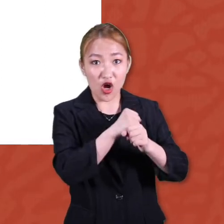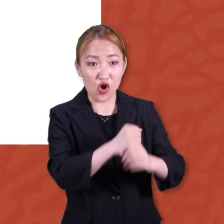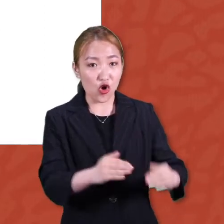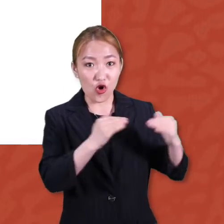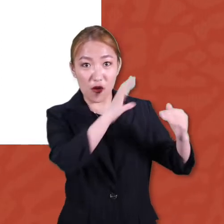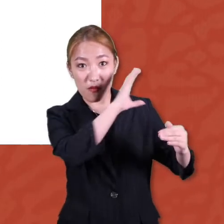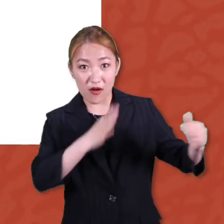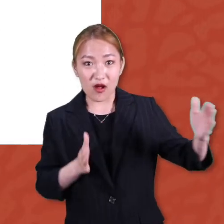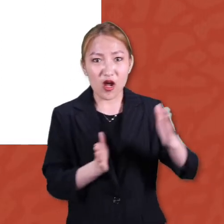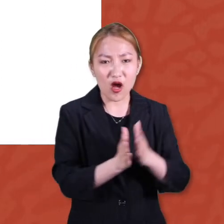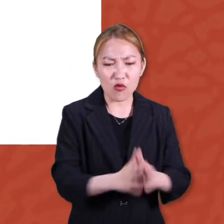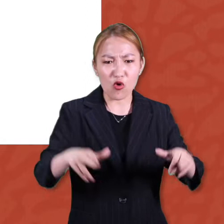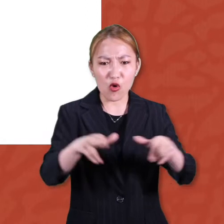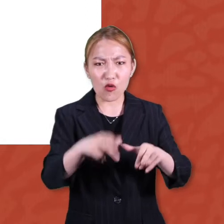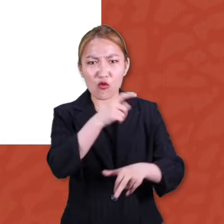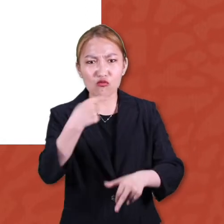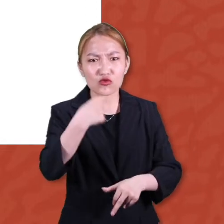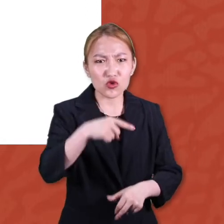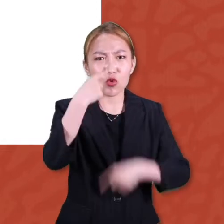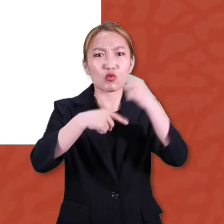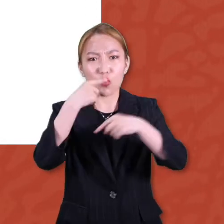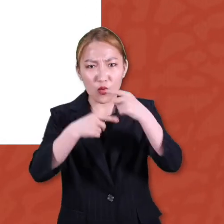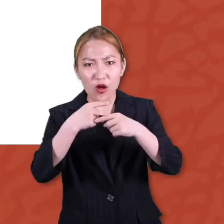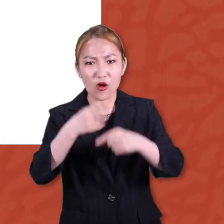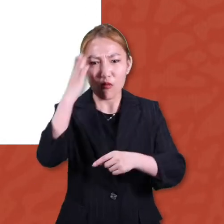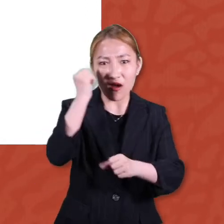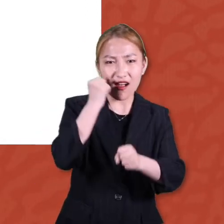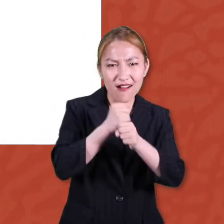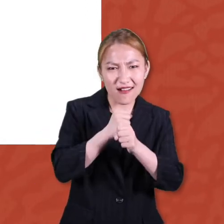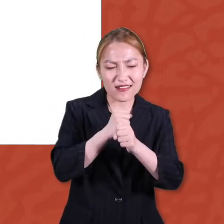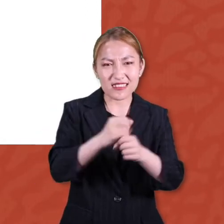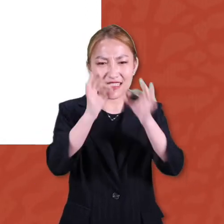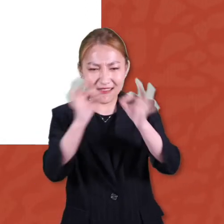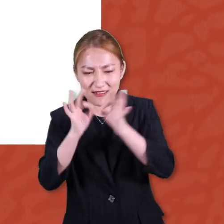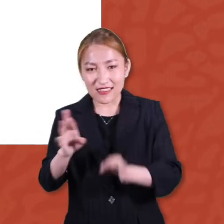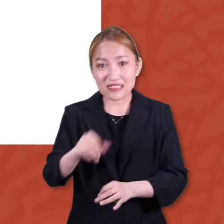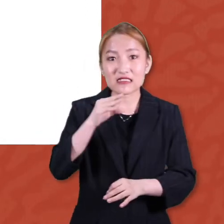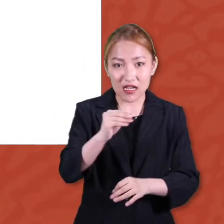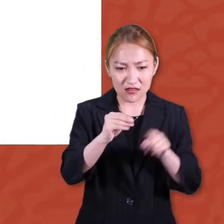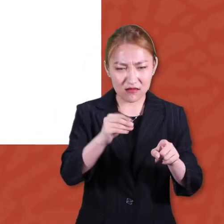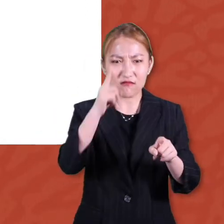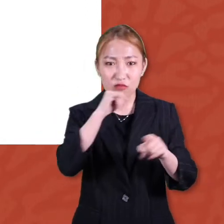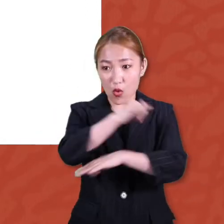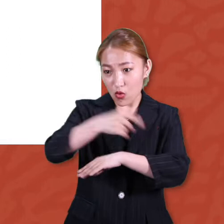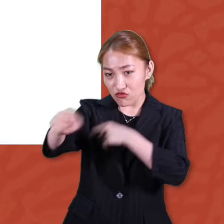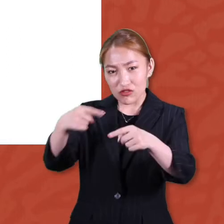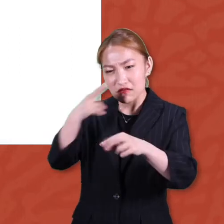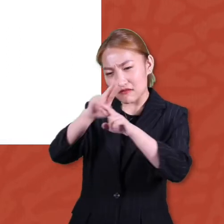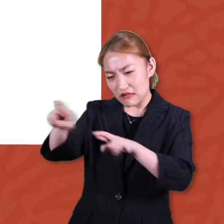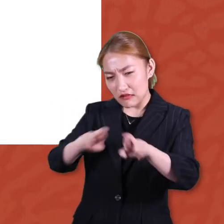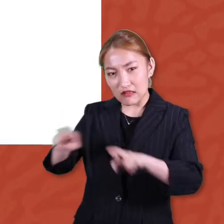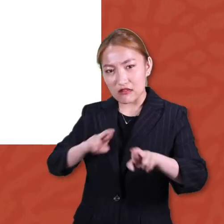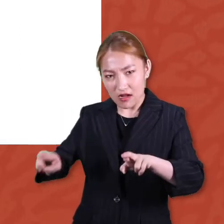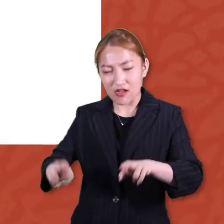хөгжлийн бэрхшээлийн талаарх бодлогыг тодорхойлсон, наривчилсан үзүүлэлтийг эсрэг орнуудыг ангилж, интеграцчлалын